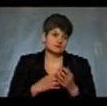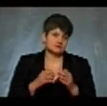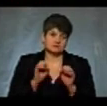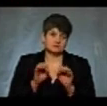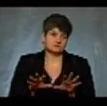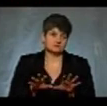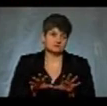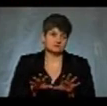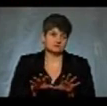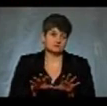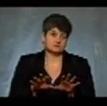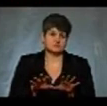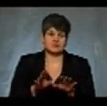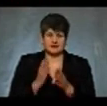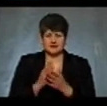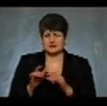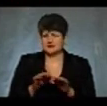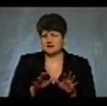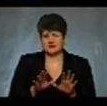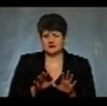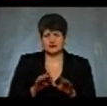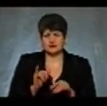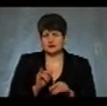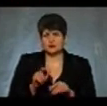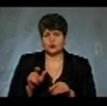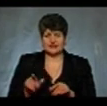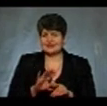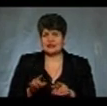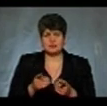вилучається, і там ряд заходів проводиться, і людина не